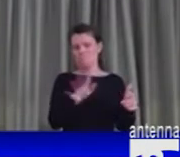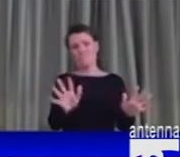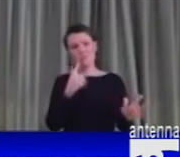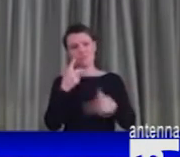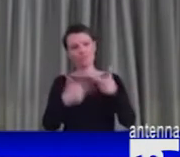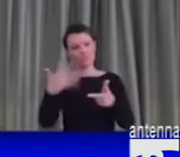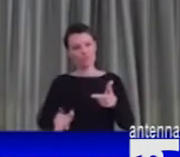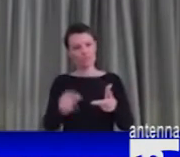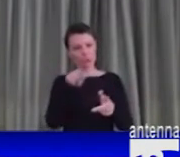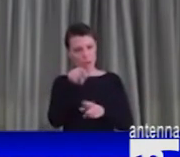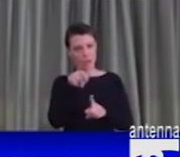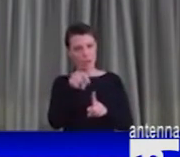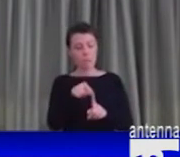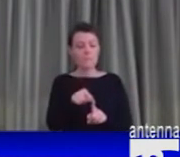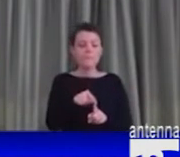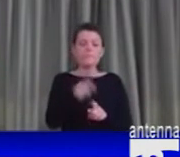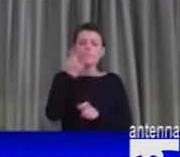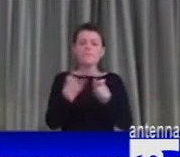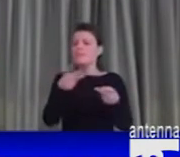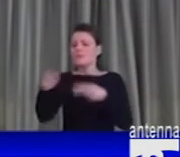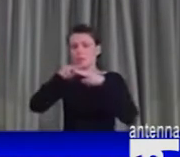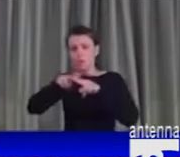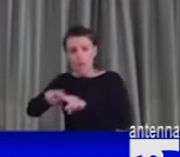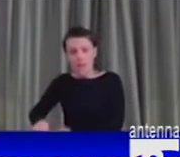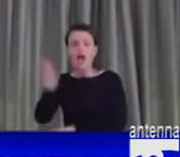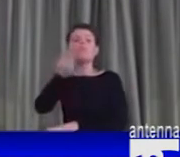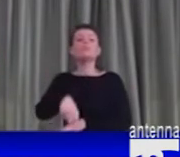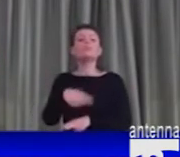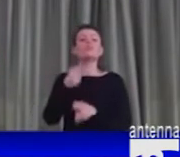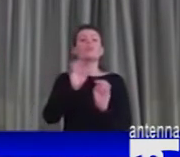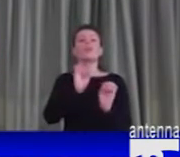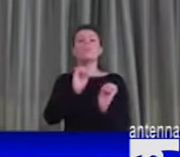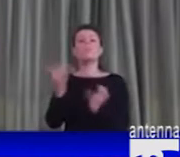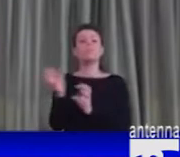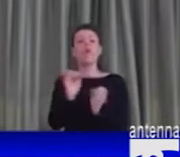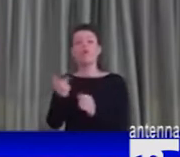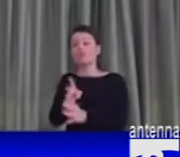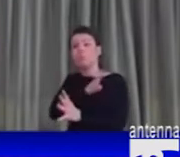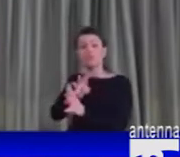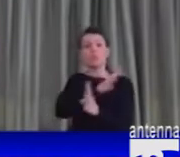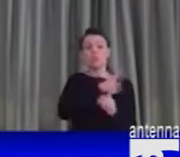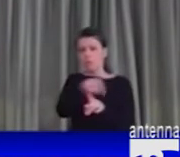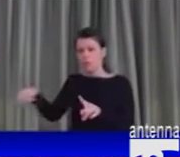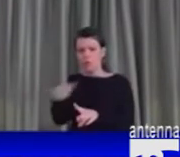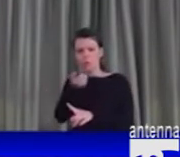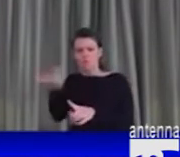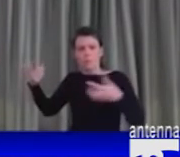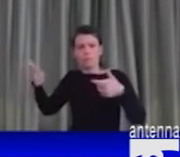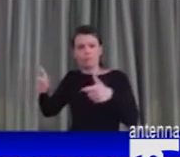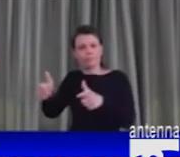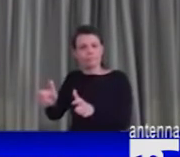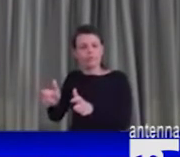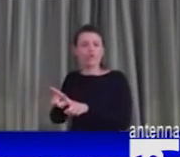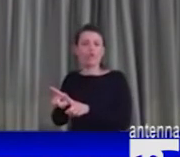dato dei ricoverati e della pressione sui PS è in una tendenza diversa, quindi queste